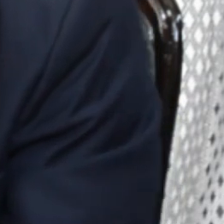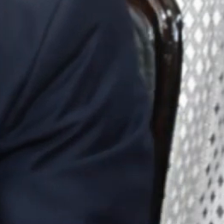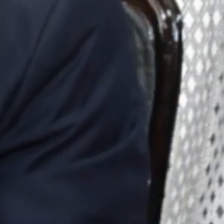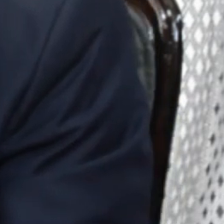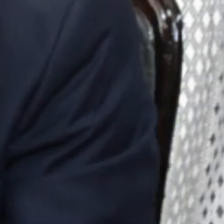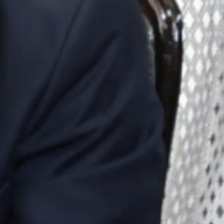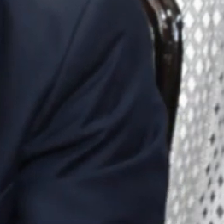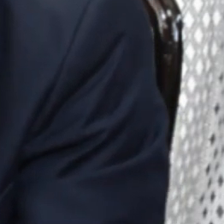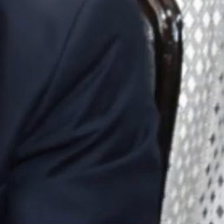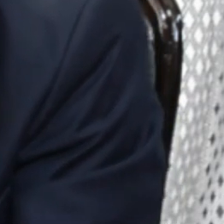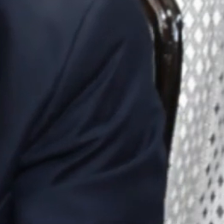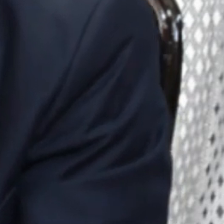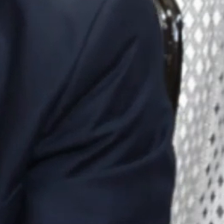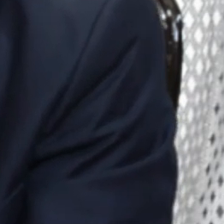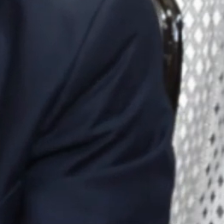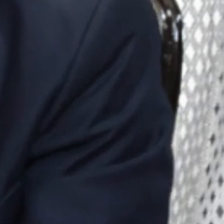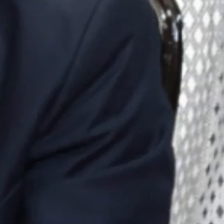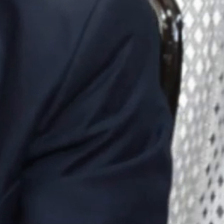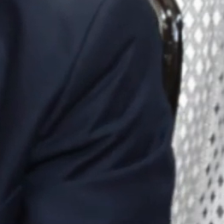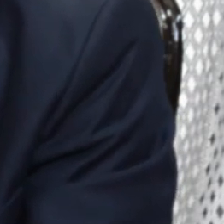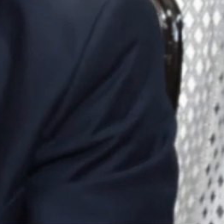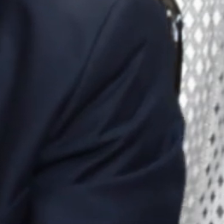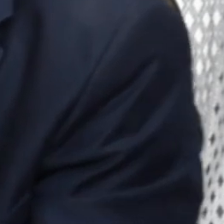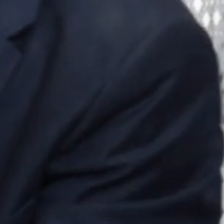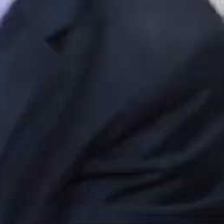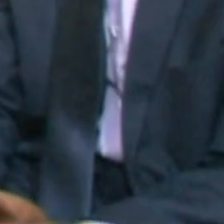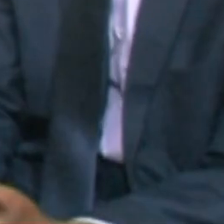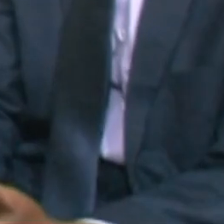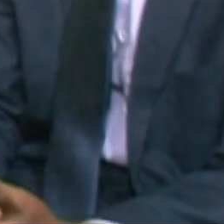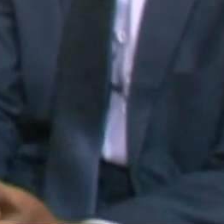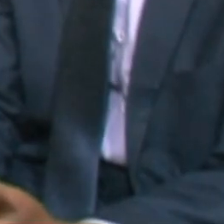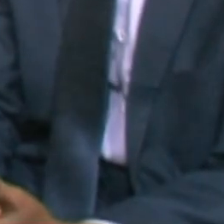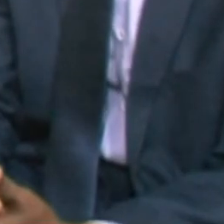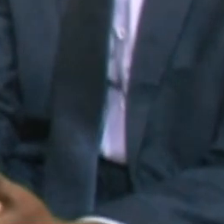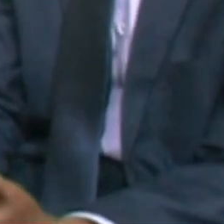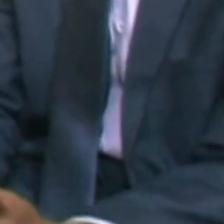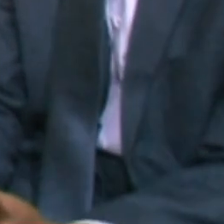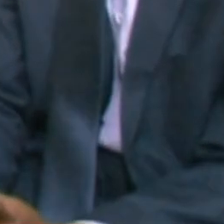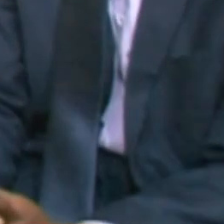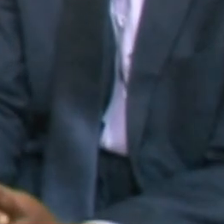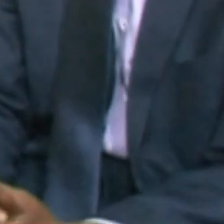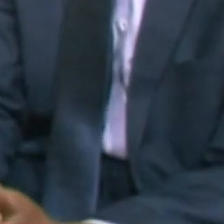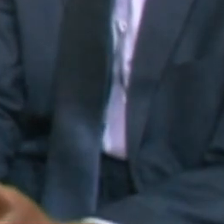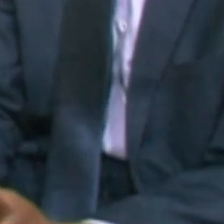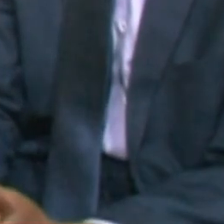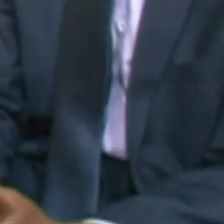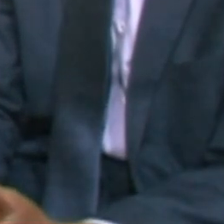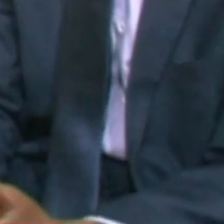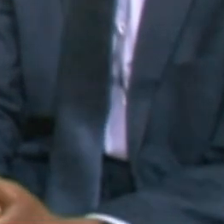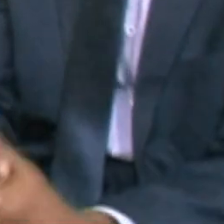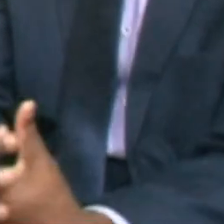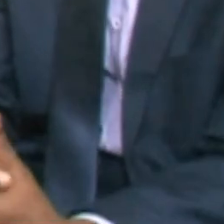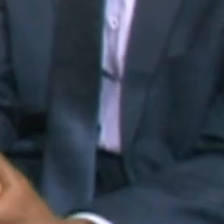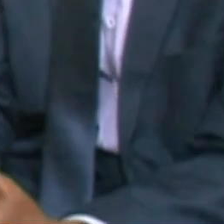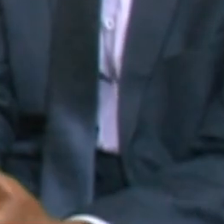wedu takadai. Chitibatsiraiwo tiuye kwamuri. Ndoda kuti mupe vanhu phone number. Pandoda kuti muape phone number